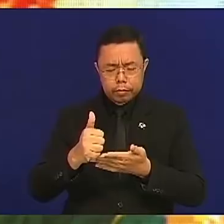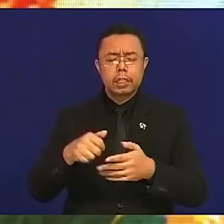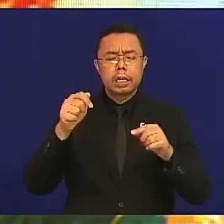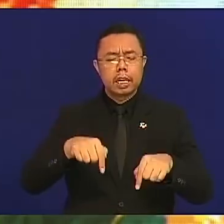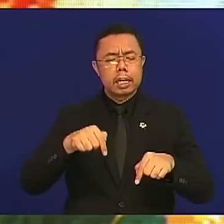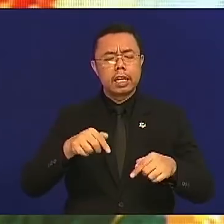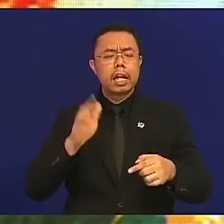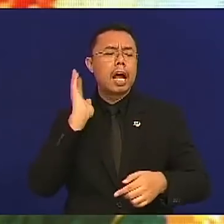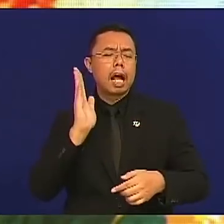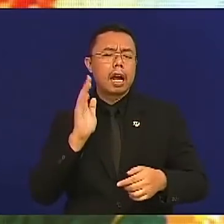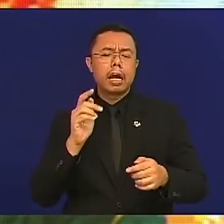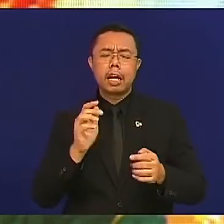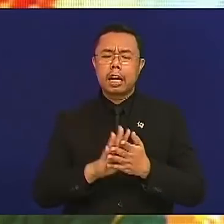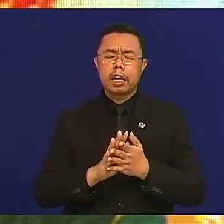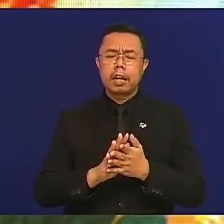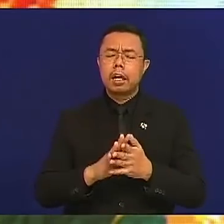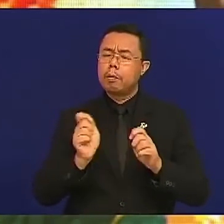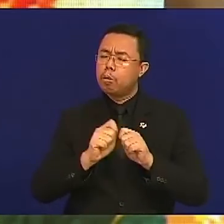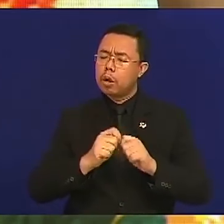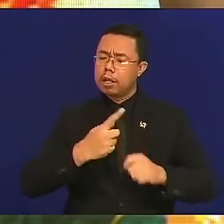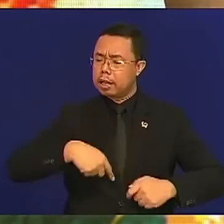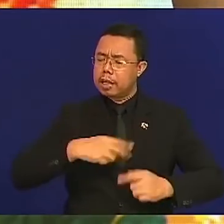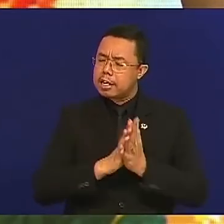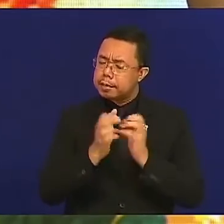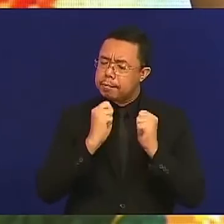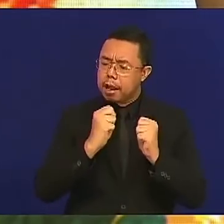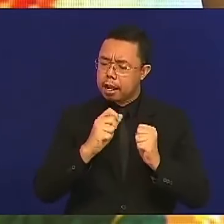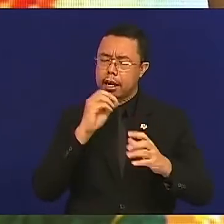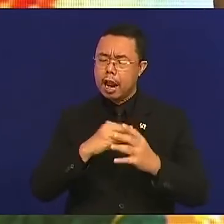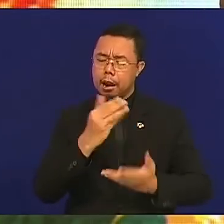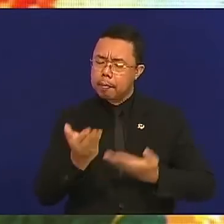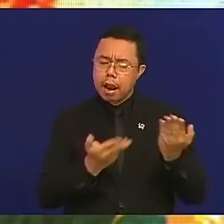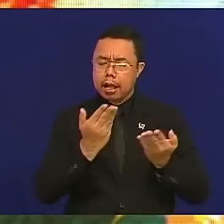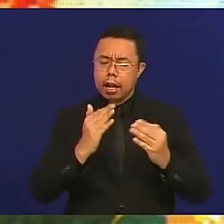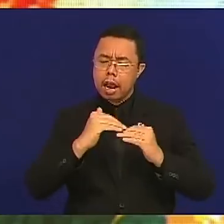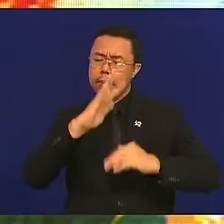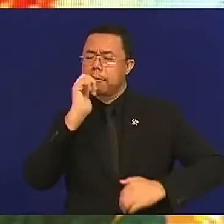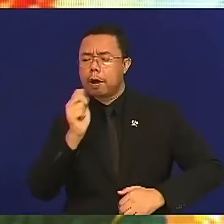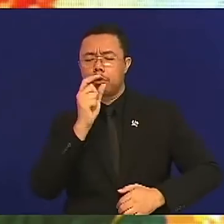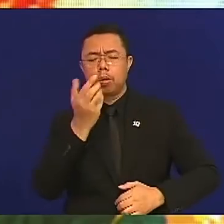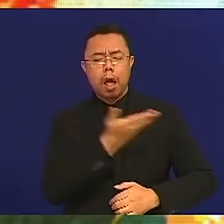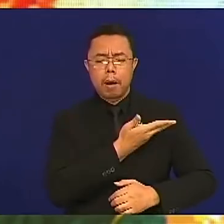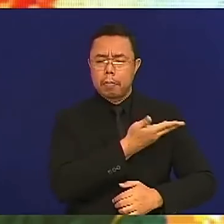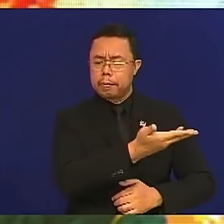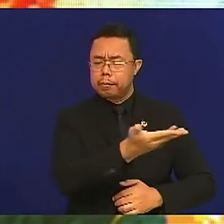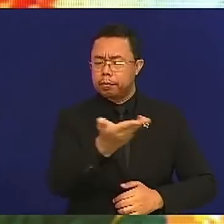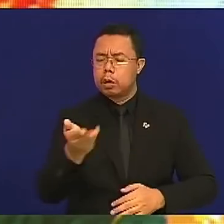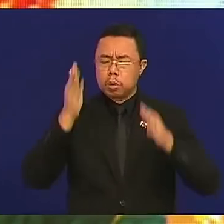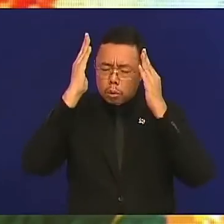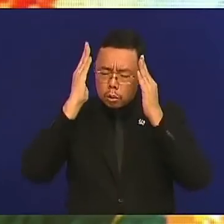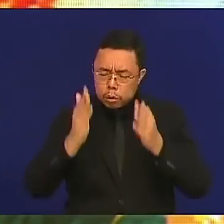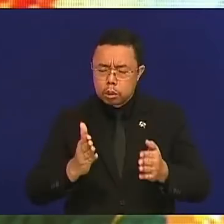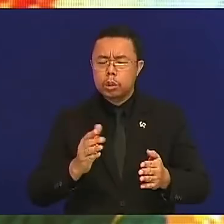Dan ini akan memberikan motivasi pelayanan yang baik untuk hamba-hambamu.